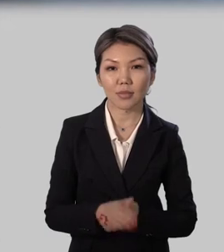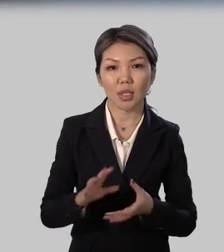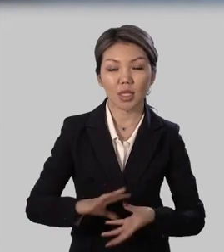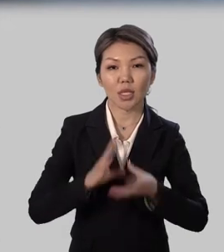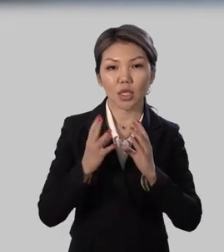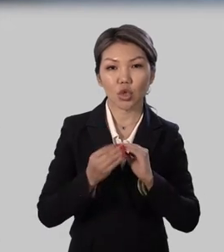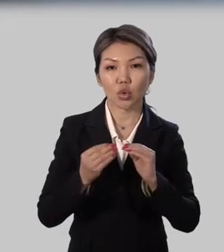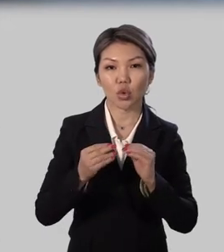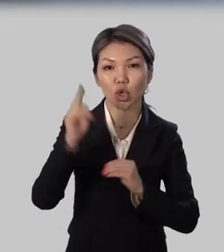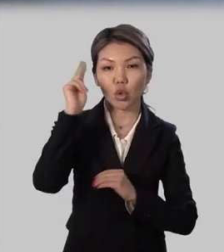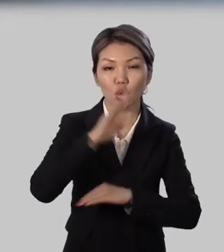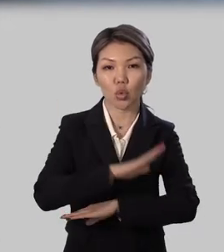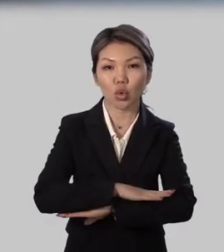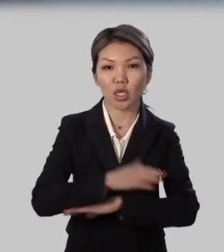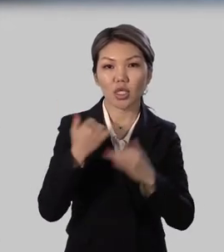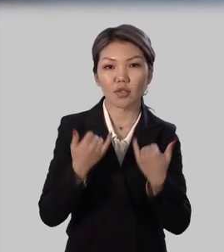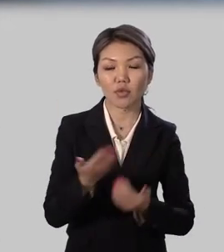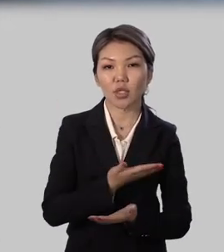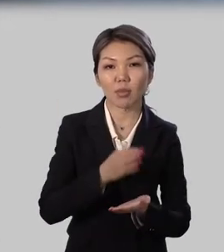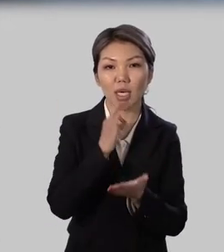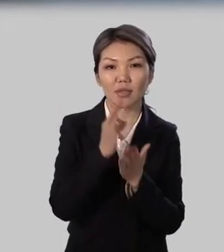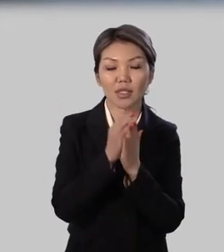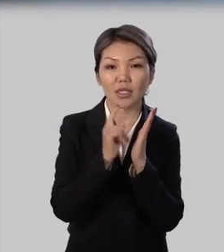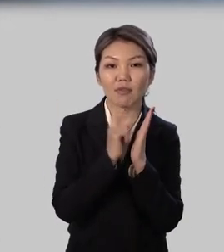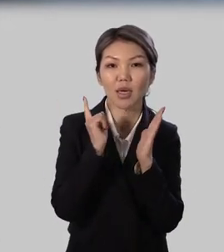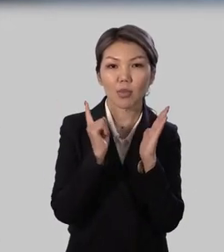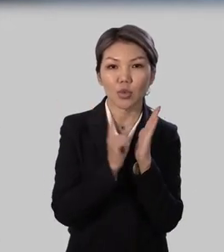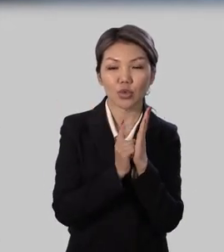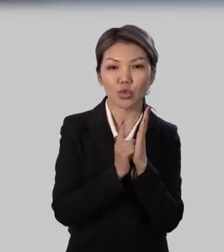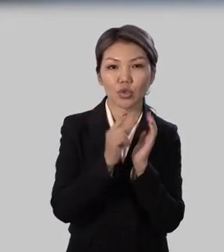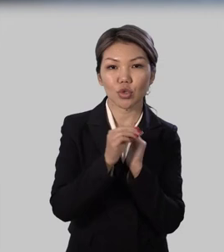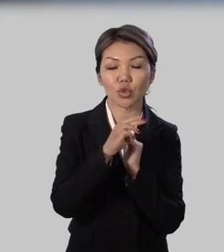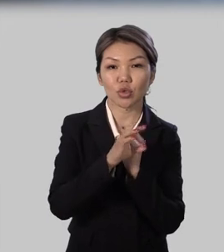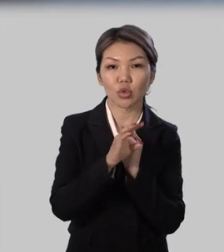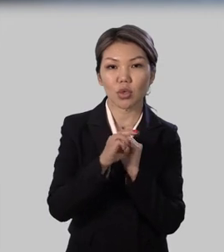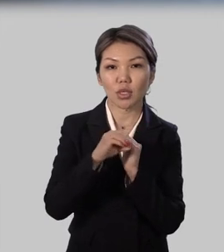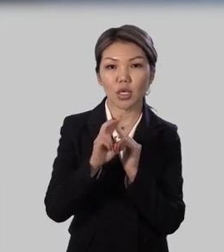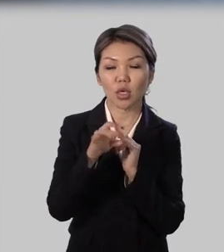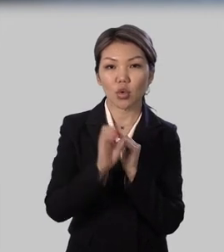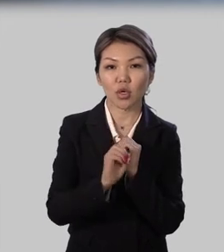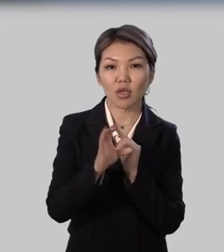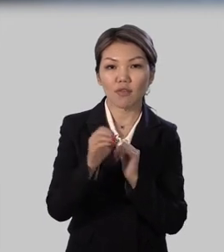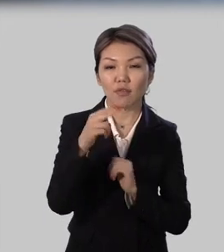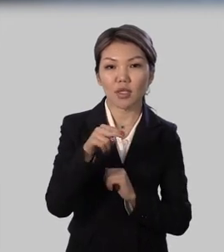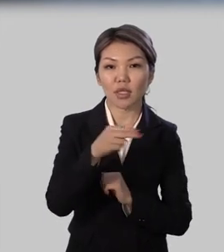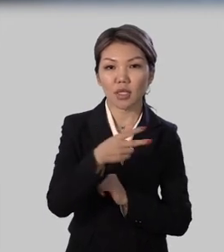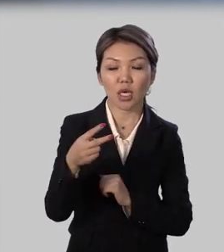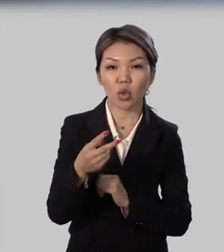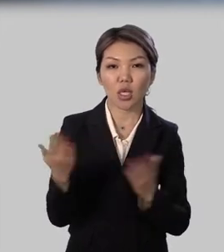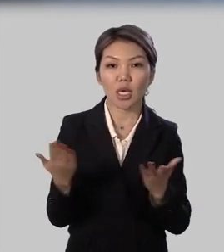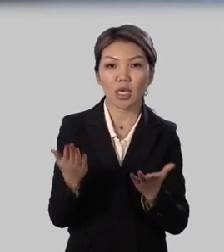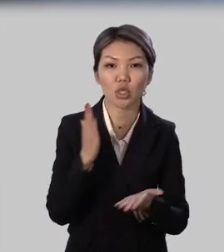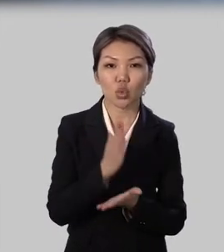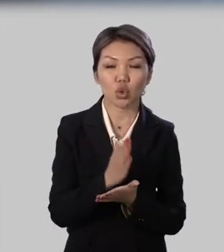подведем итоги урока сегодня мы ответили на вопросы что такое вид глагола